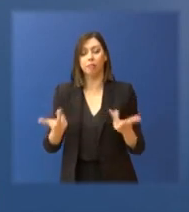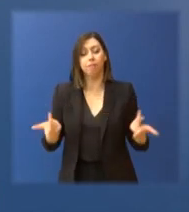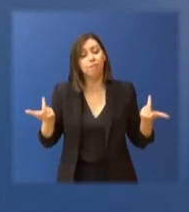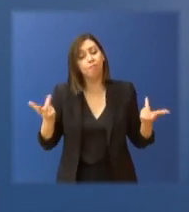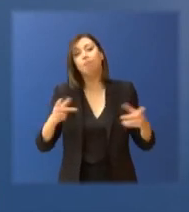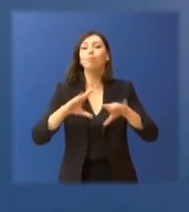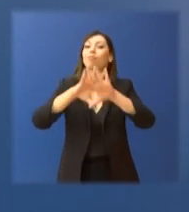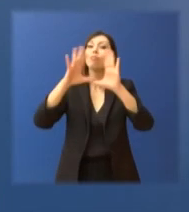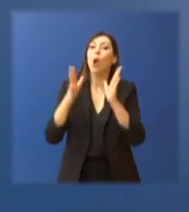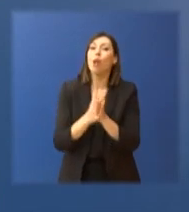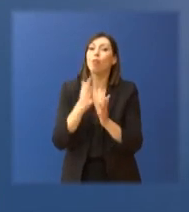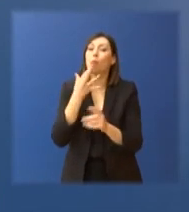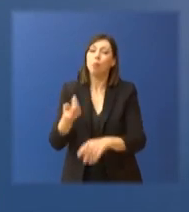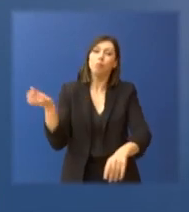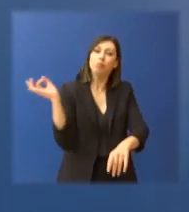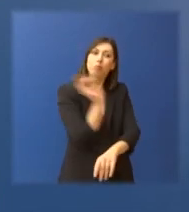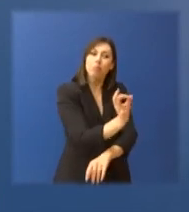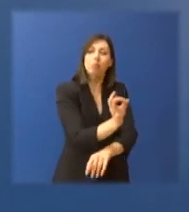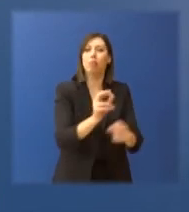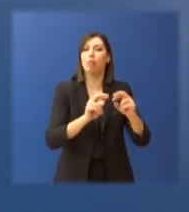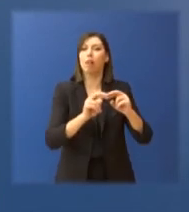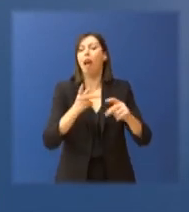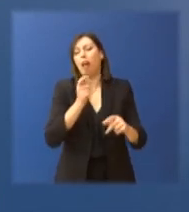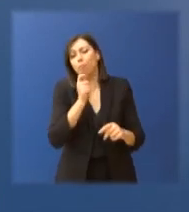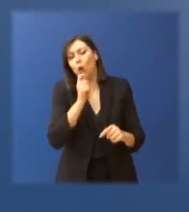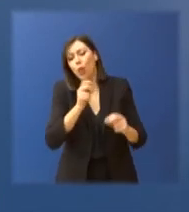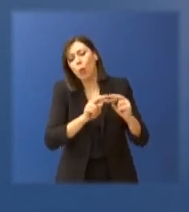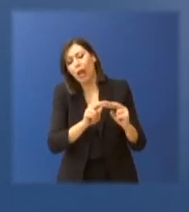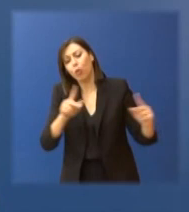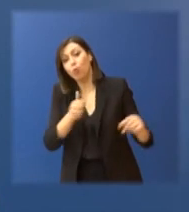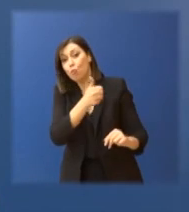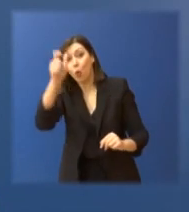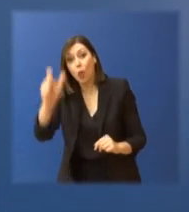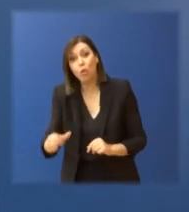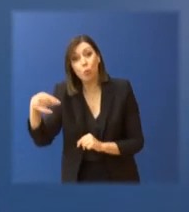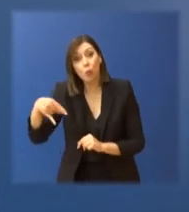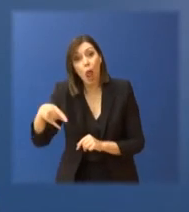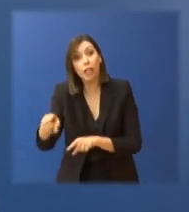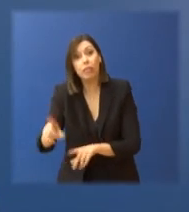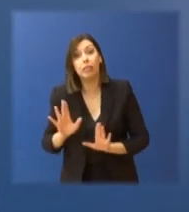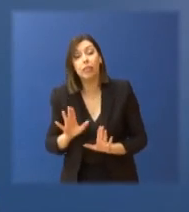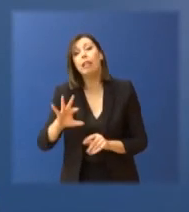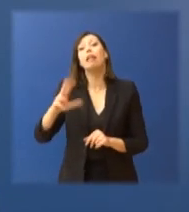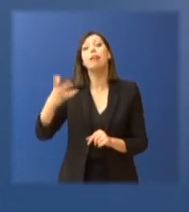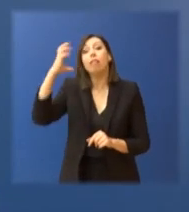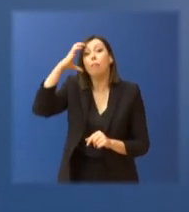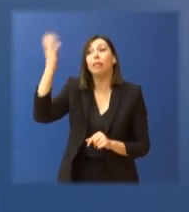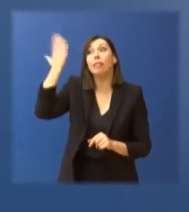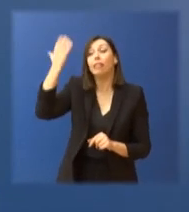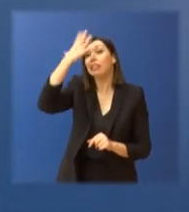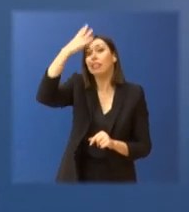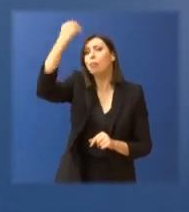πολιτικών αντιπάλων ήταν προνόμιο μόνο του κύριου Πολάκη? Ή μήπως το «είτε τους τελειώνουμε, είτε μας τελειώνουν»,